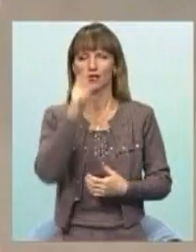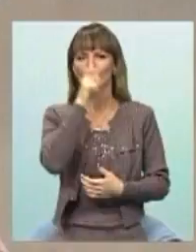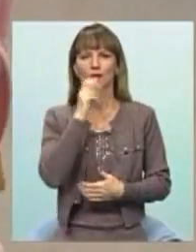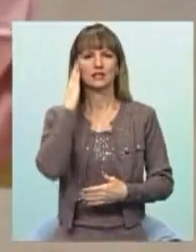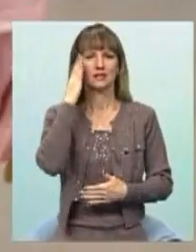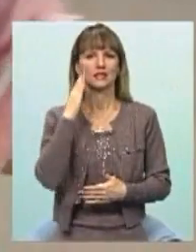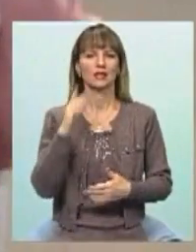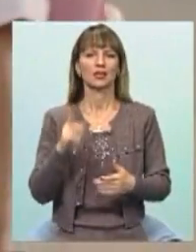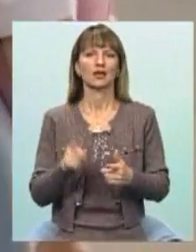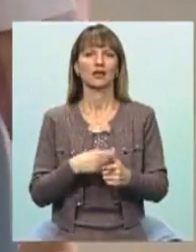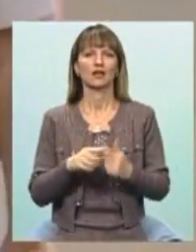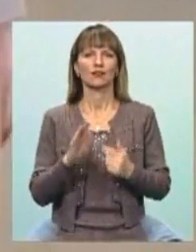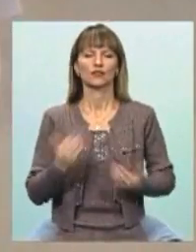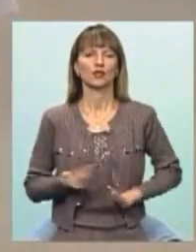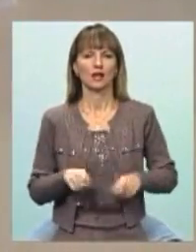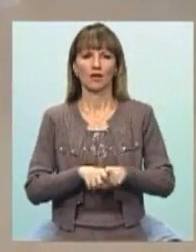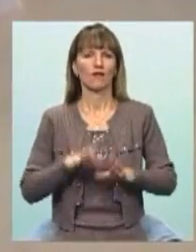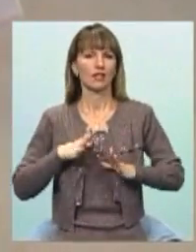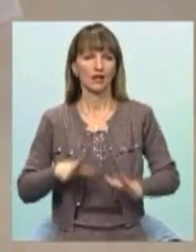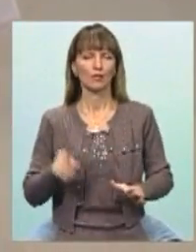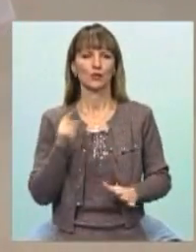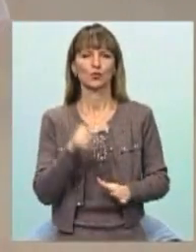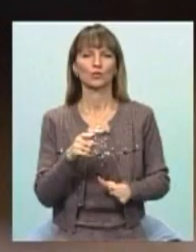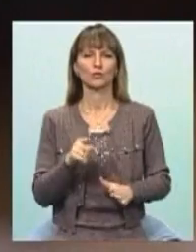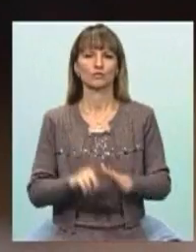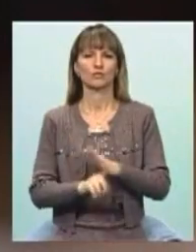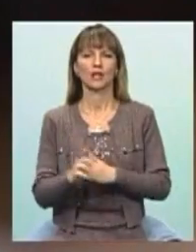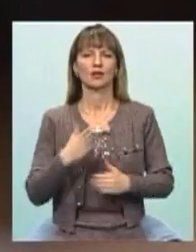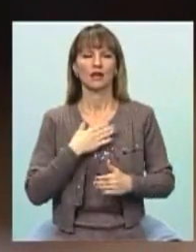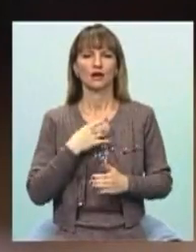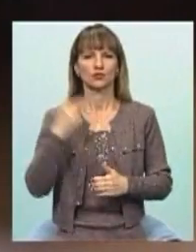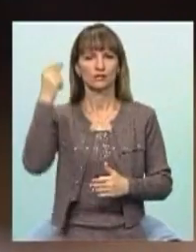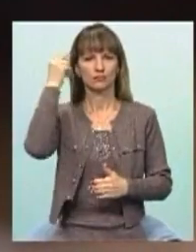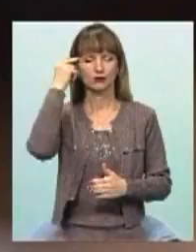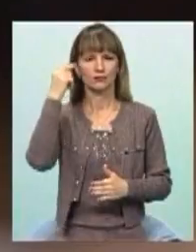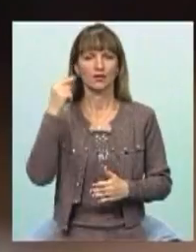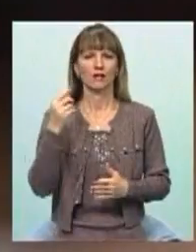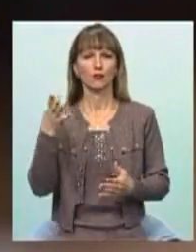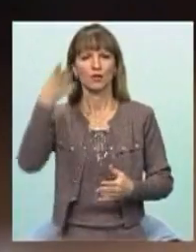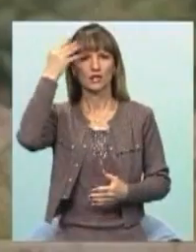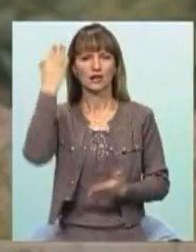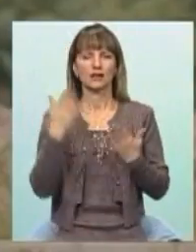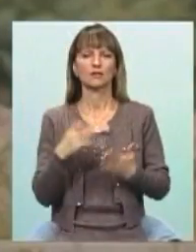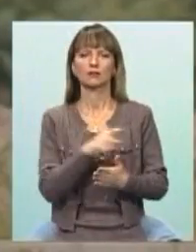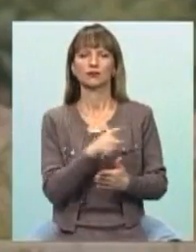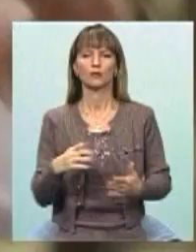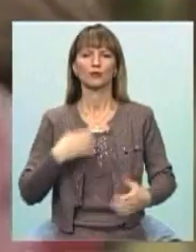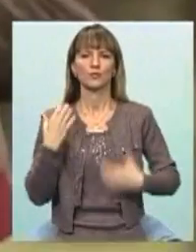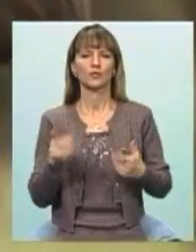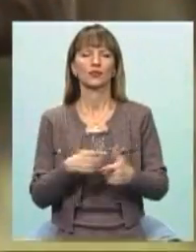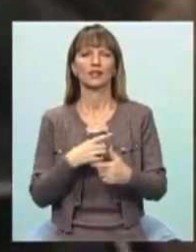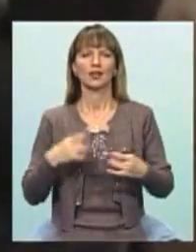сни, чого з нами у житті не траплялося. Тут вже втручаються наші емоції. Якщо ми впродовж дня турбувались чи